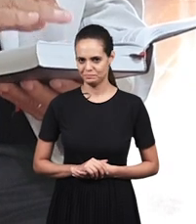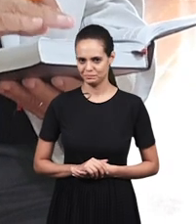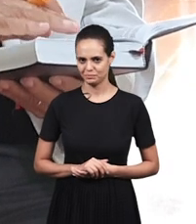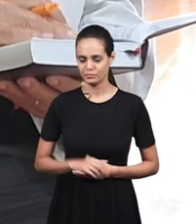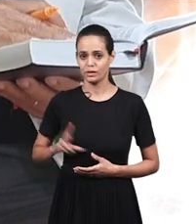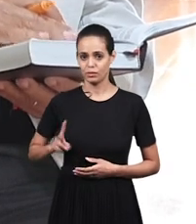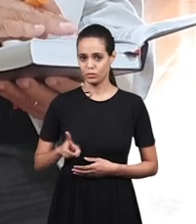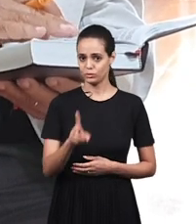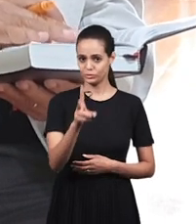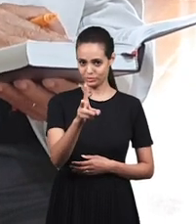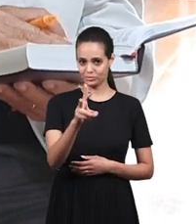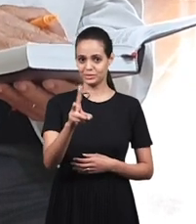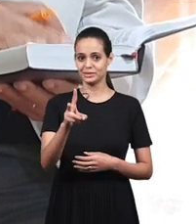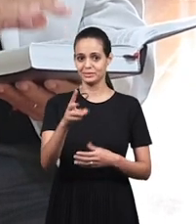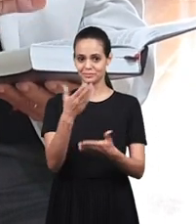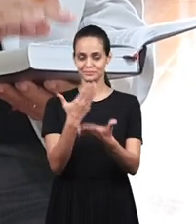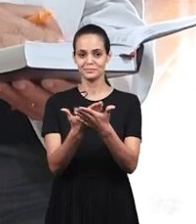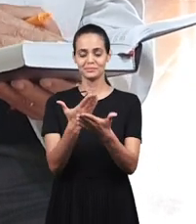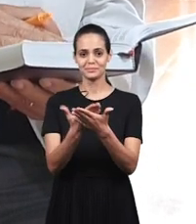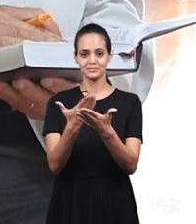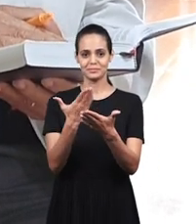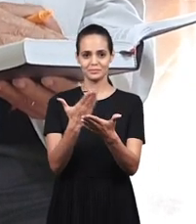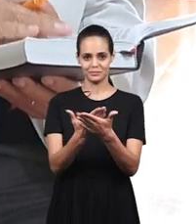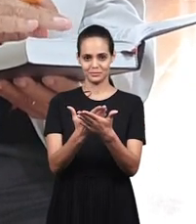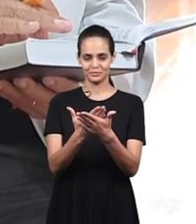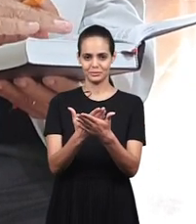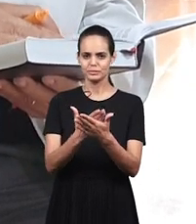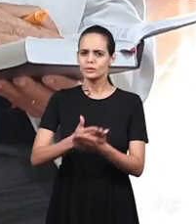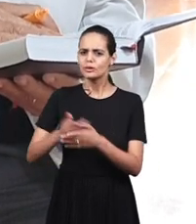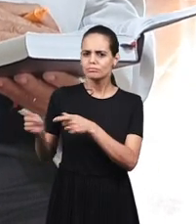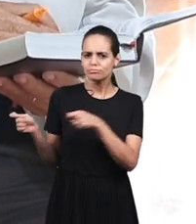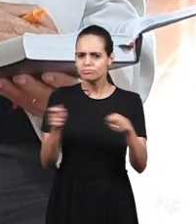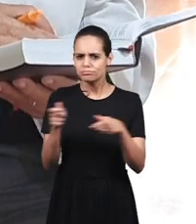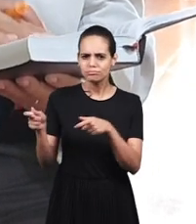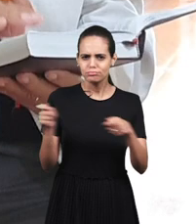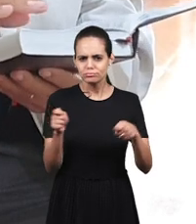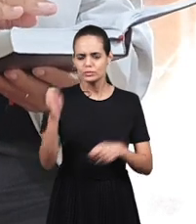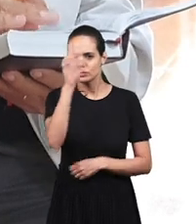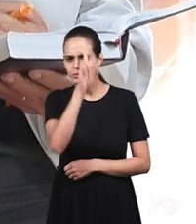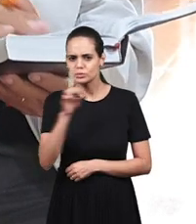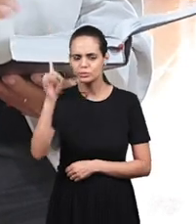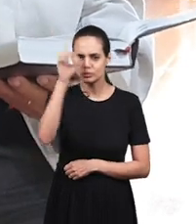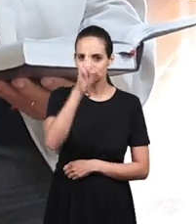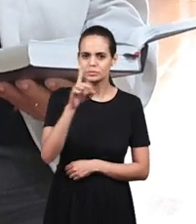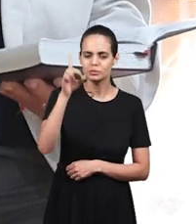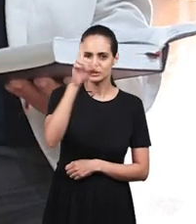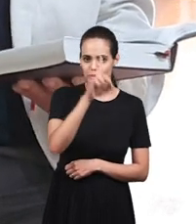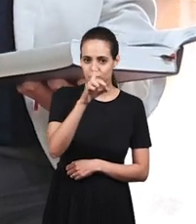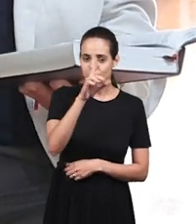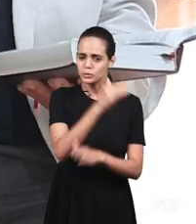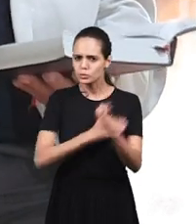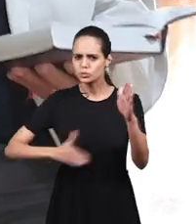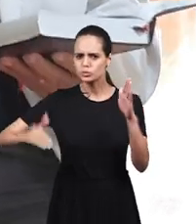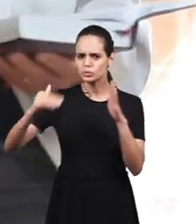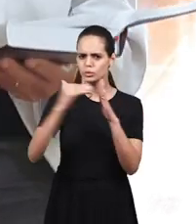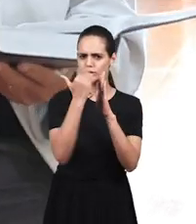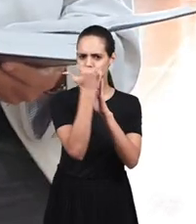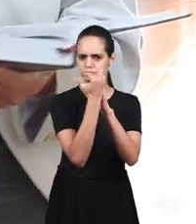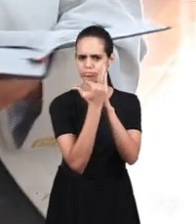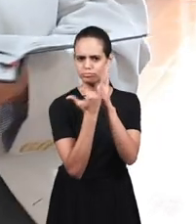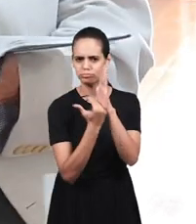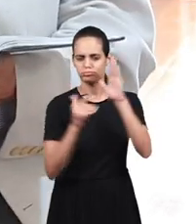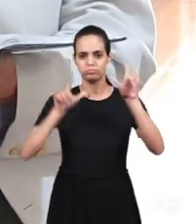изучения, которое мы будем каждое воскресенье изучать на